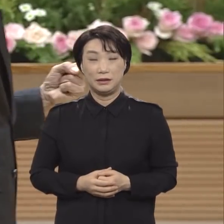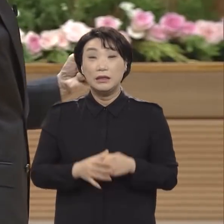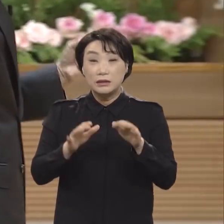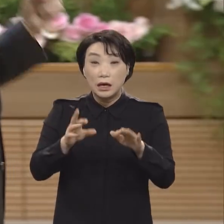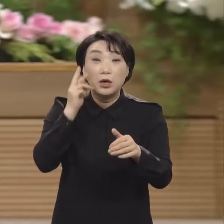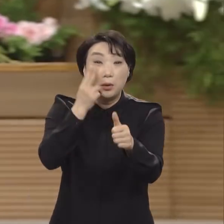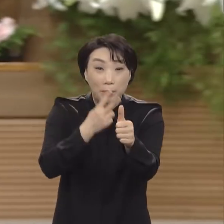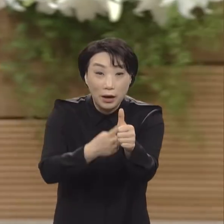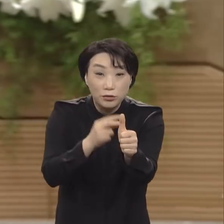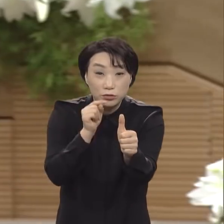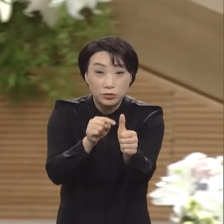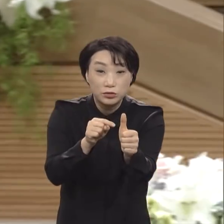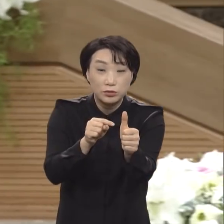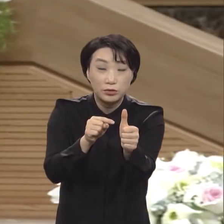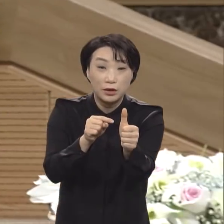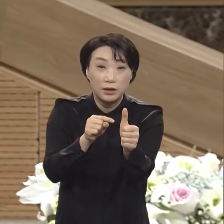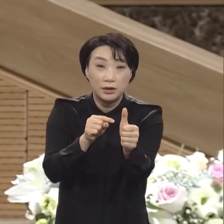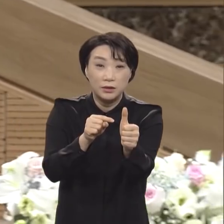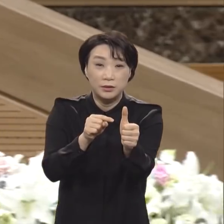사도 바울의